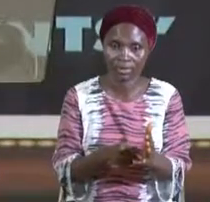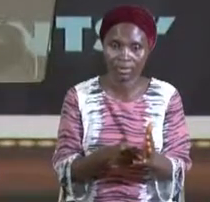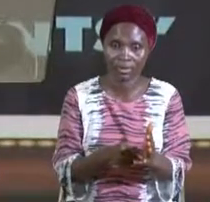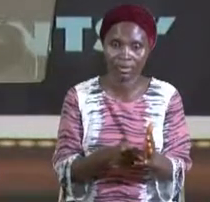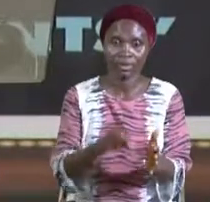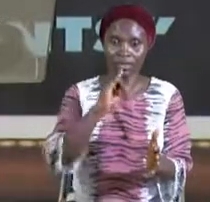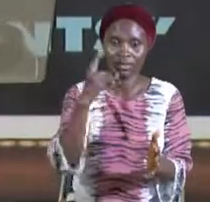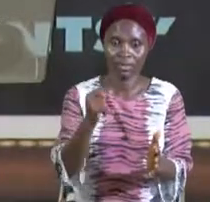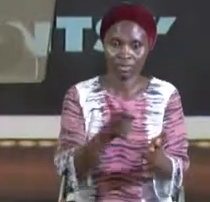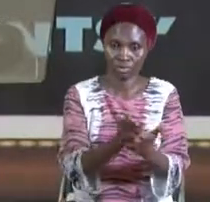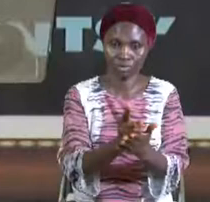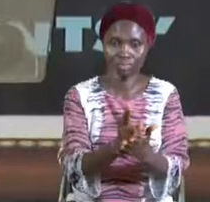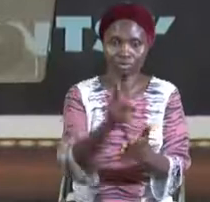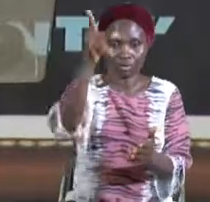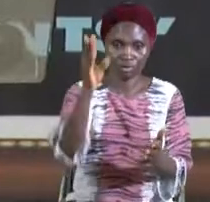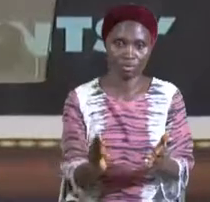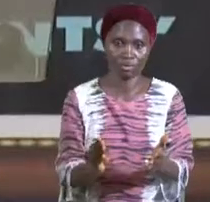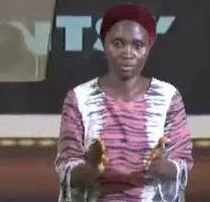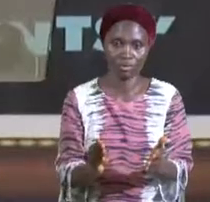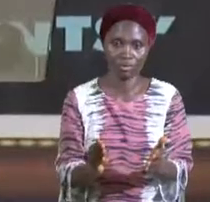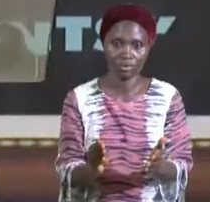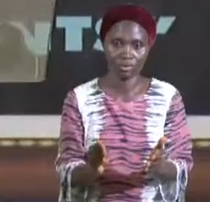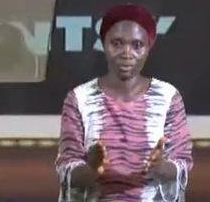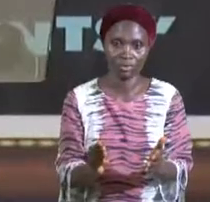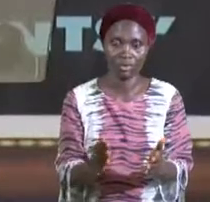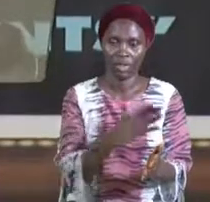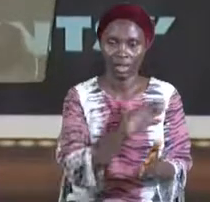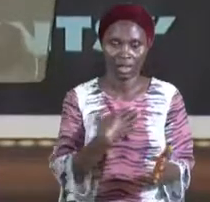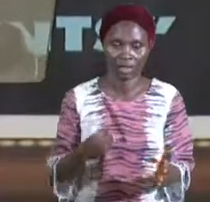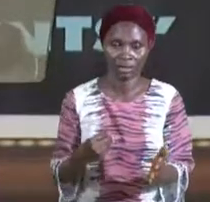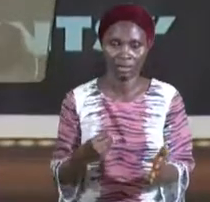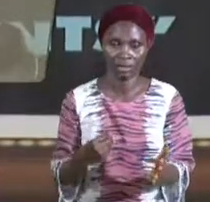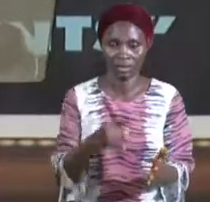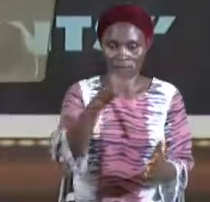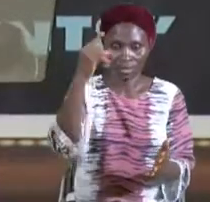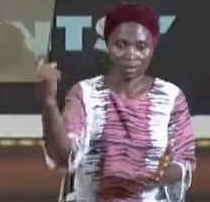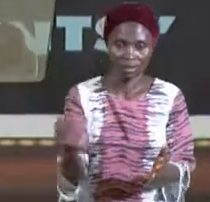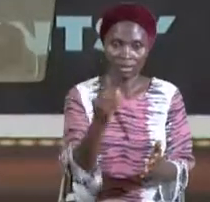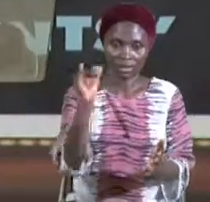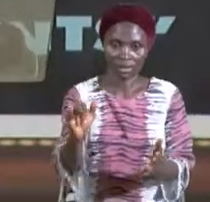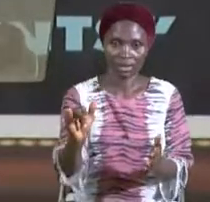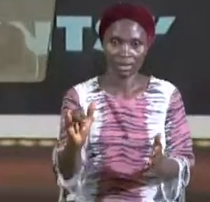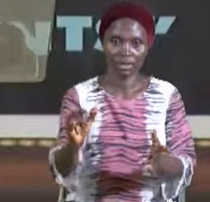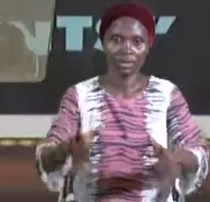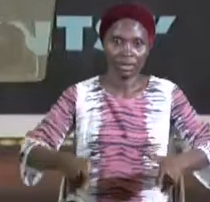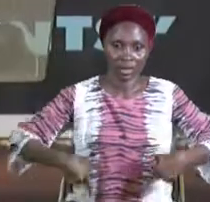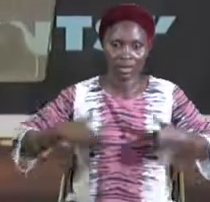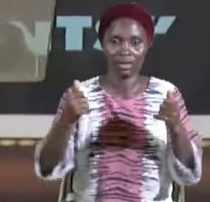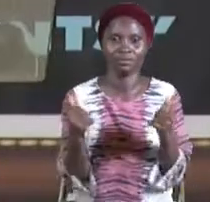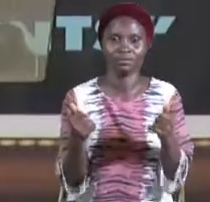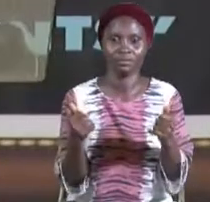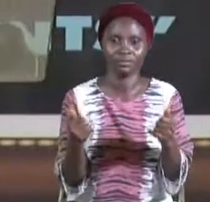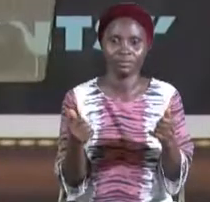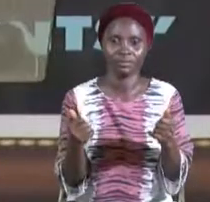C'est lui qui est le Dieu véritable et la vie éternelle. Revenons à Marc,